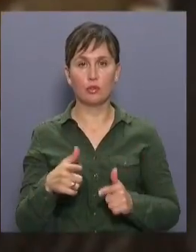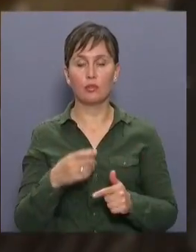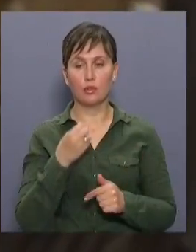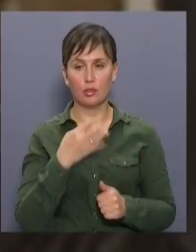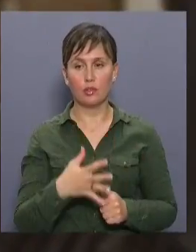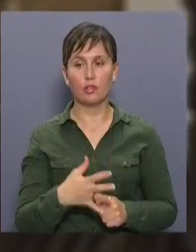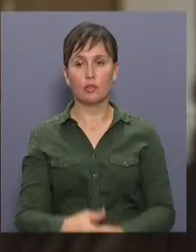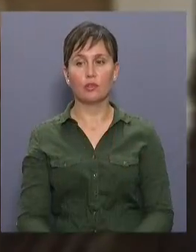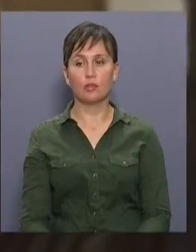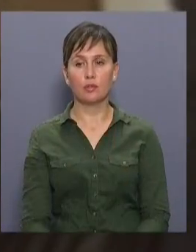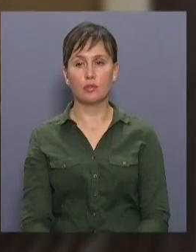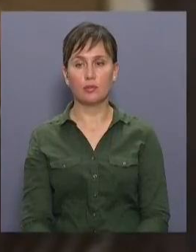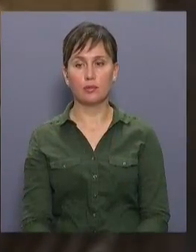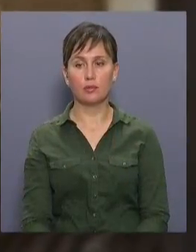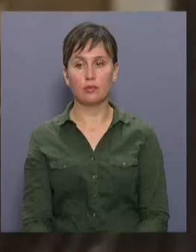хорошее.